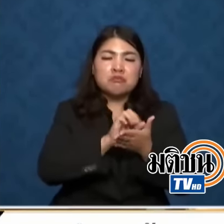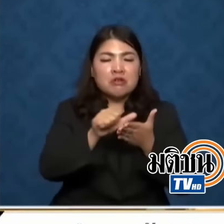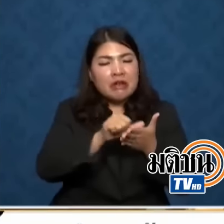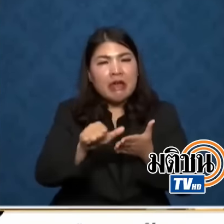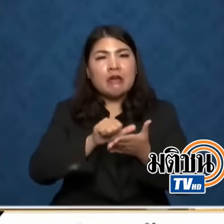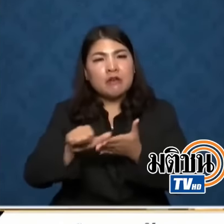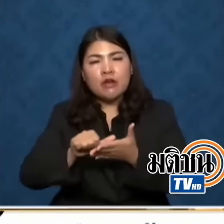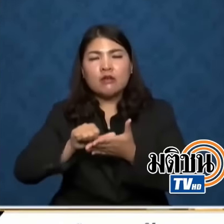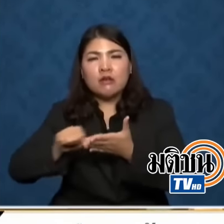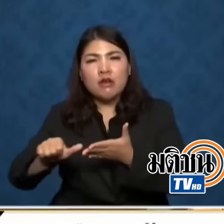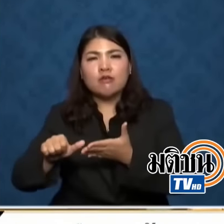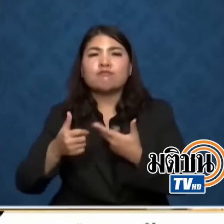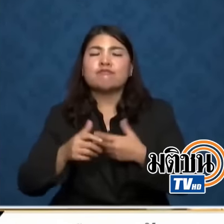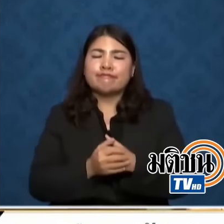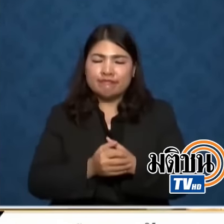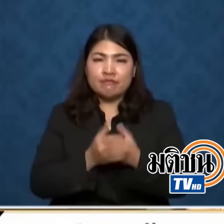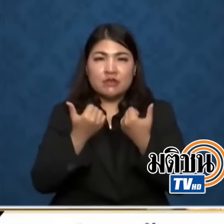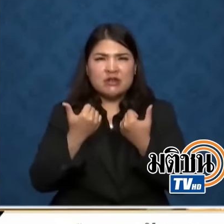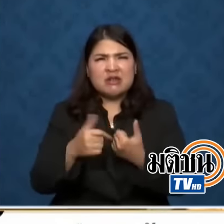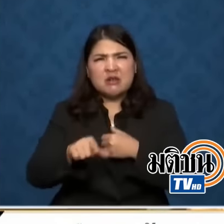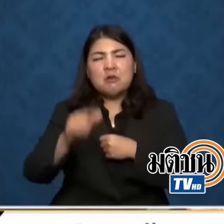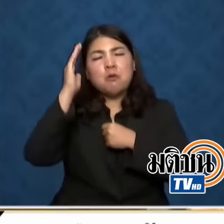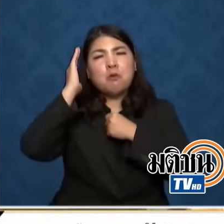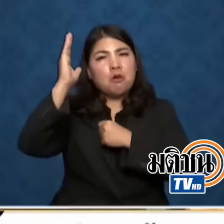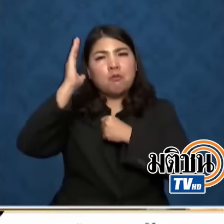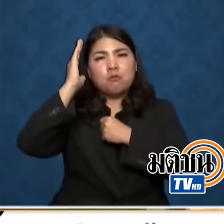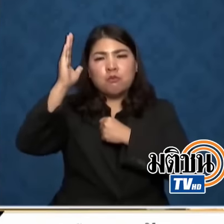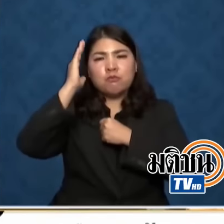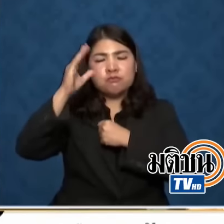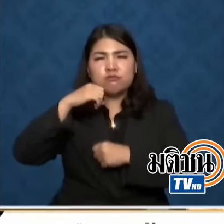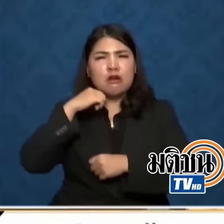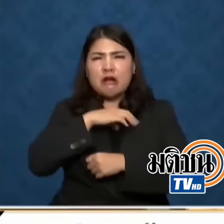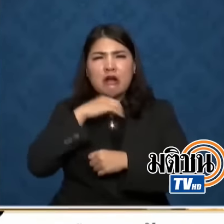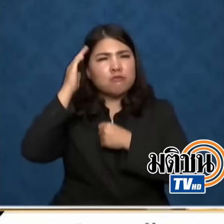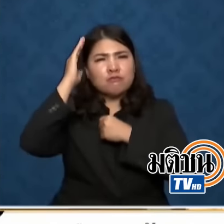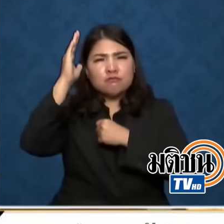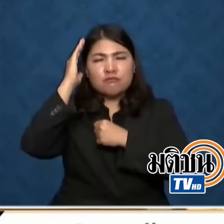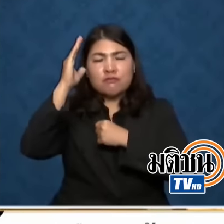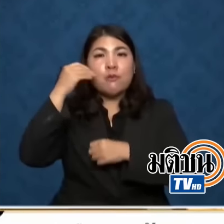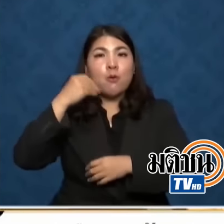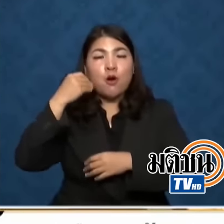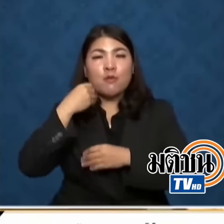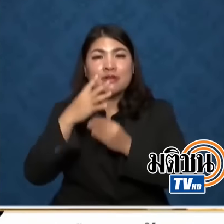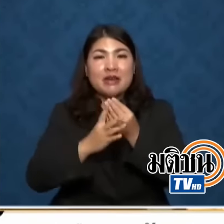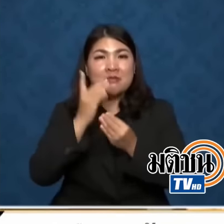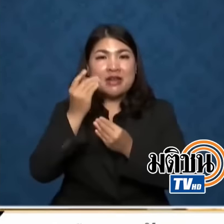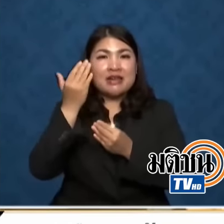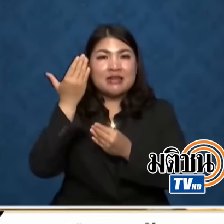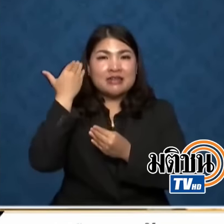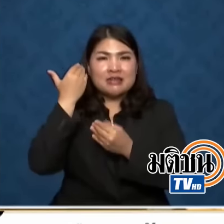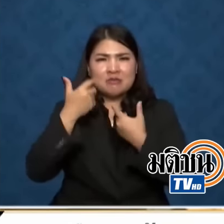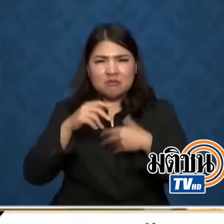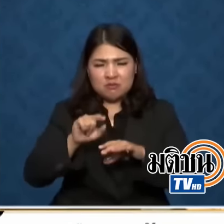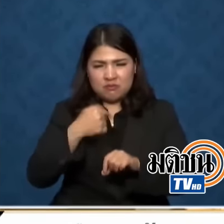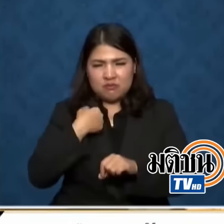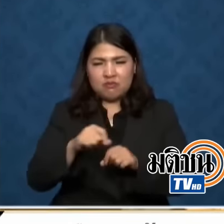นี้แล้วก็ท่านก็ขยันแถลงมากนะคะเมื่อสัปดาห์ก่อนหน้านี่อาทิตย์เดียวแถลงไปถึง2ครั้งโดย